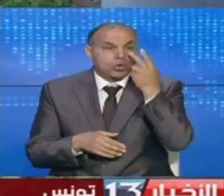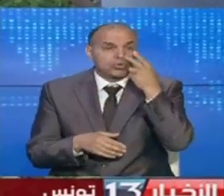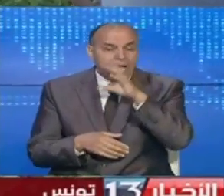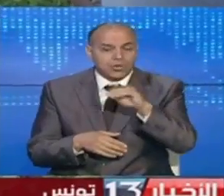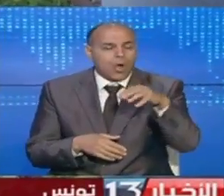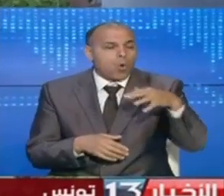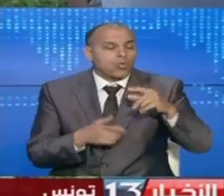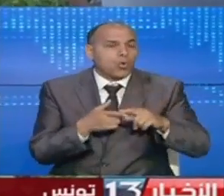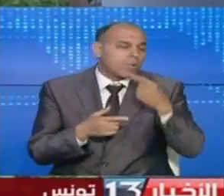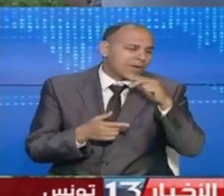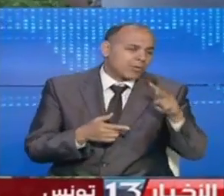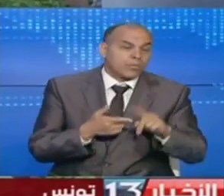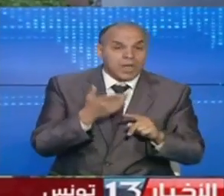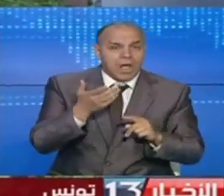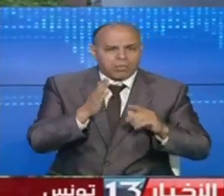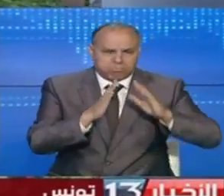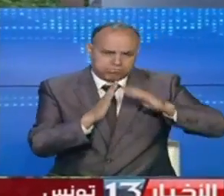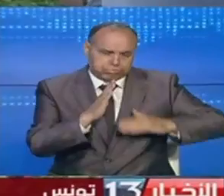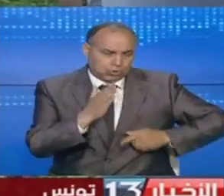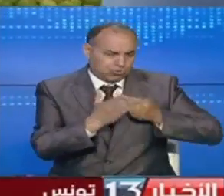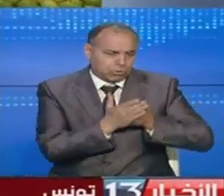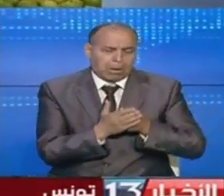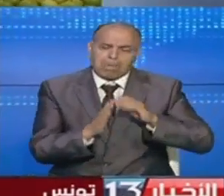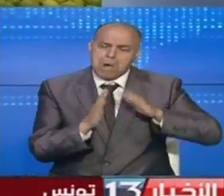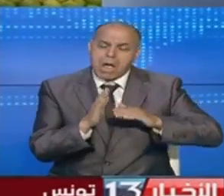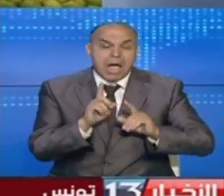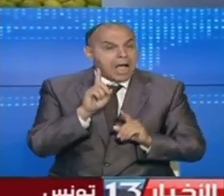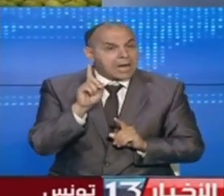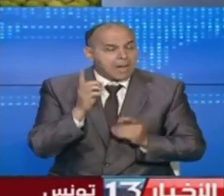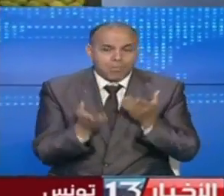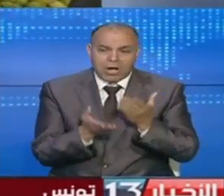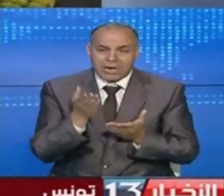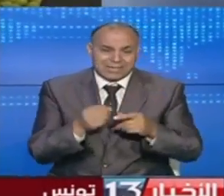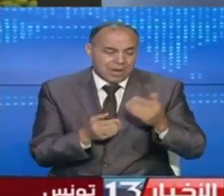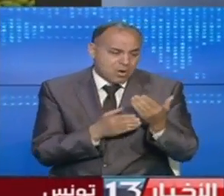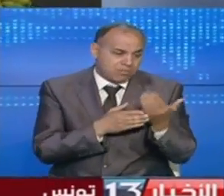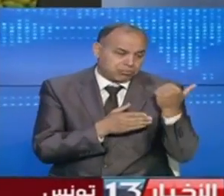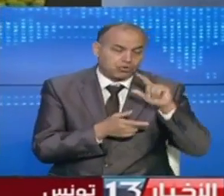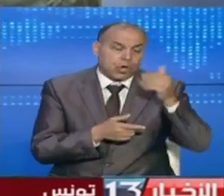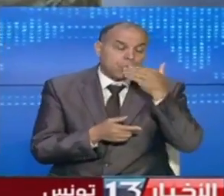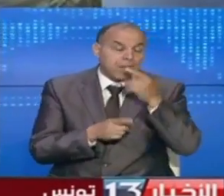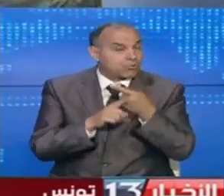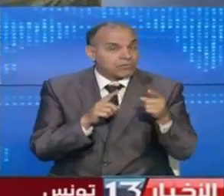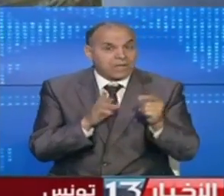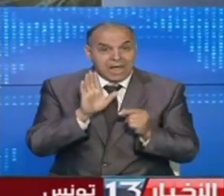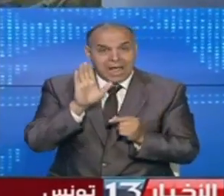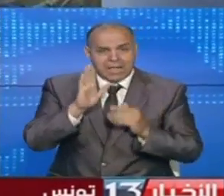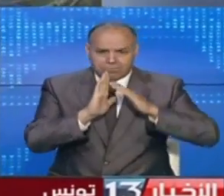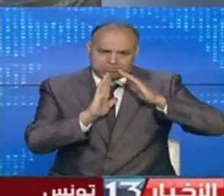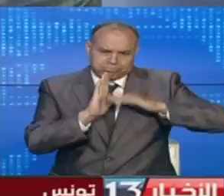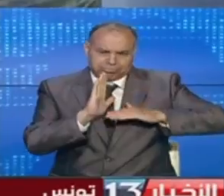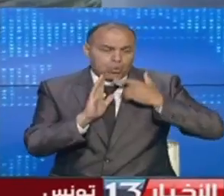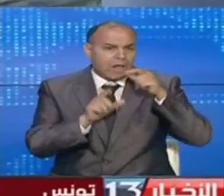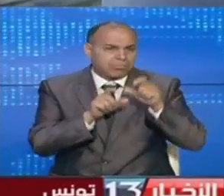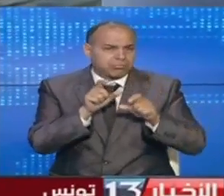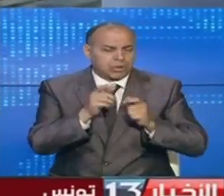أسواق الخضر والغلال تراجعا في الحركية مقارنة بالأيام الأولى لشهر رمضان، تراجع يعود